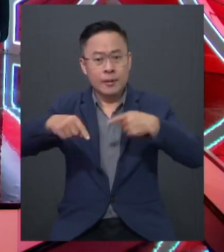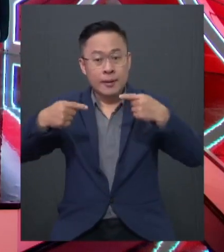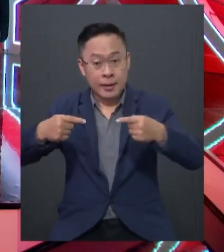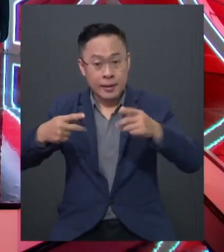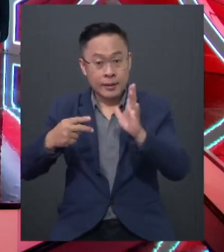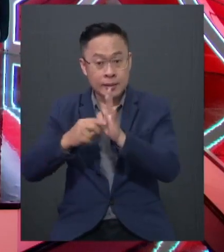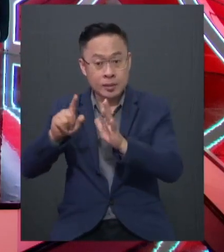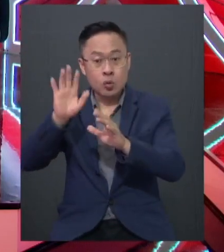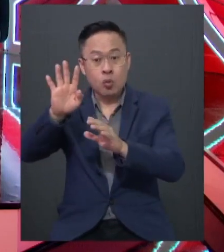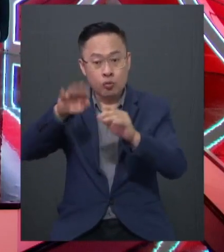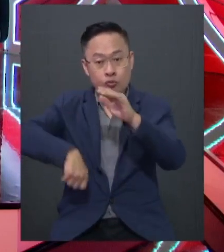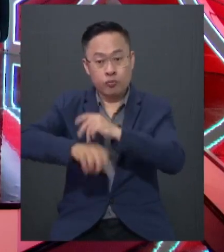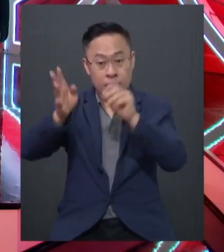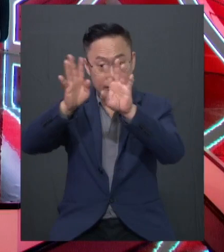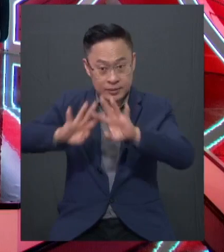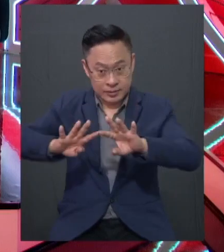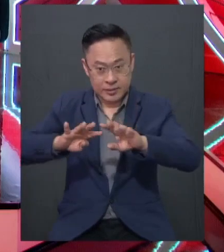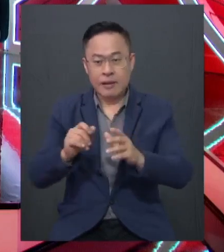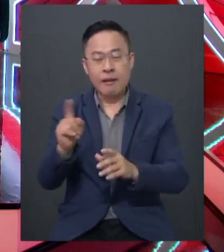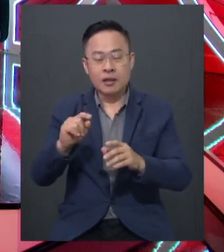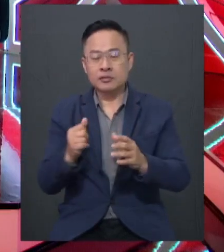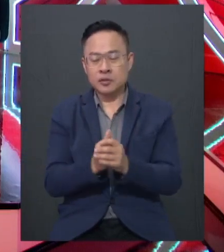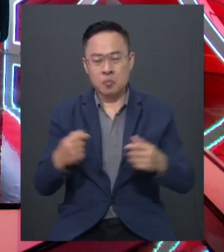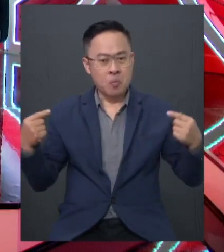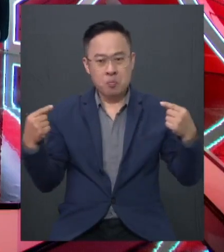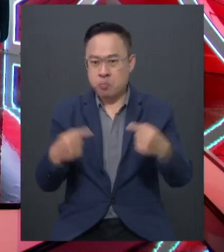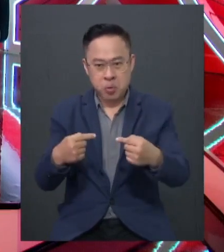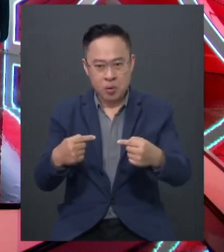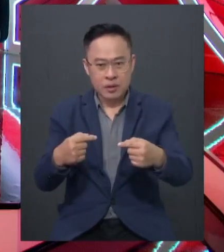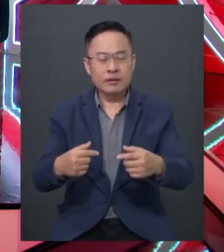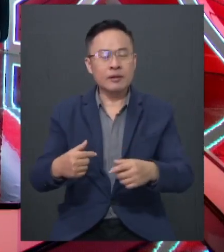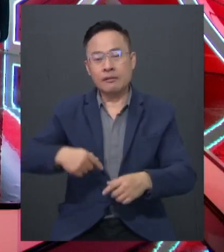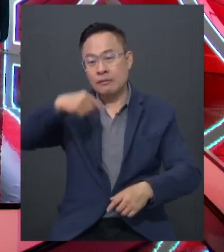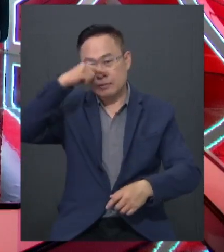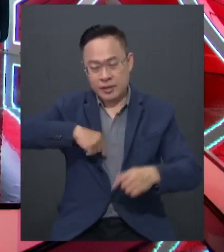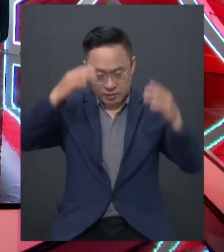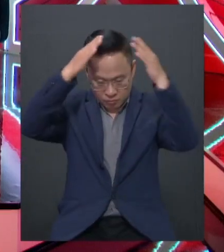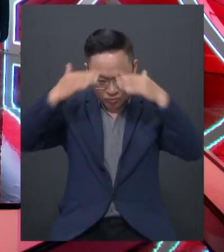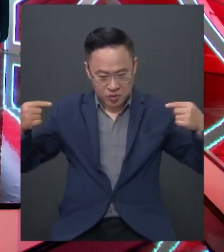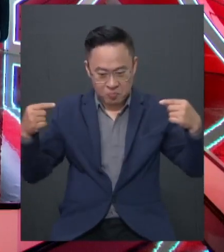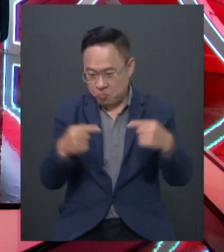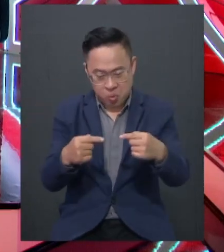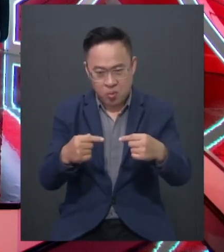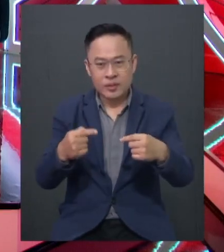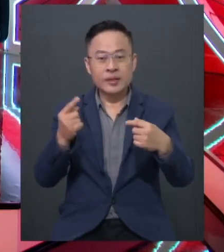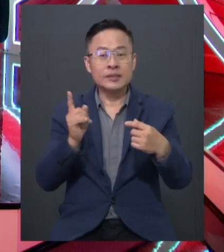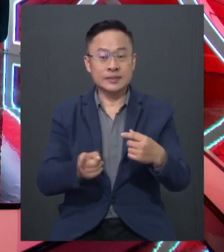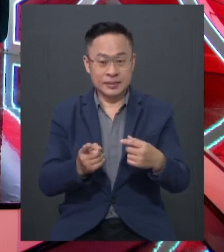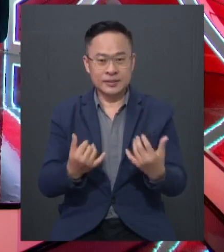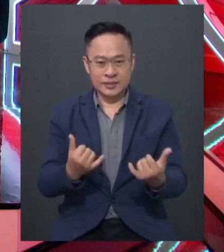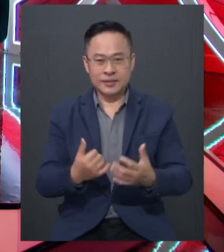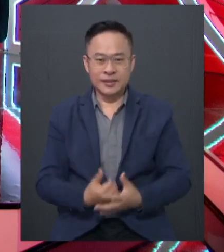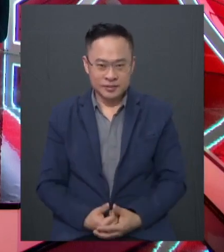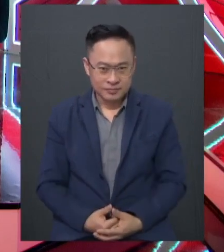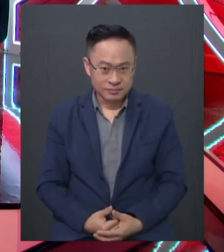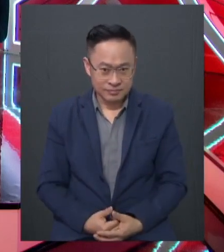จริงก็ถือว่าสมศักดิ์ศรีนะครับเป็น2ตัวเต็งที่ว่ากันว่าน่าจะมาเจอกันในรอบชิงรอบนี้มาตามนัดแล้วหมายถึงเวียดนามนะที่มาต